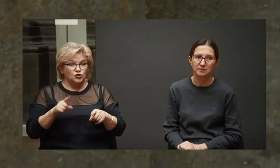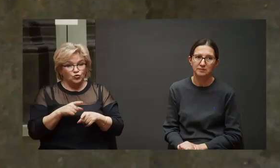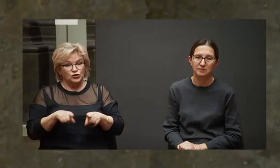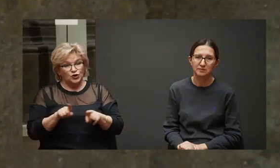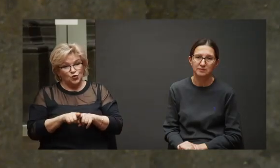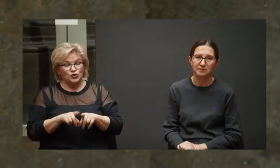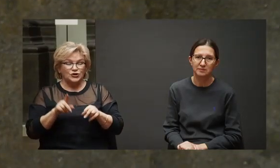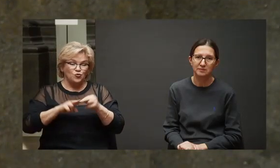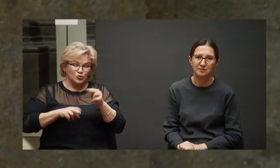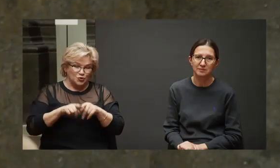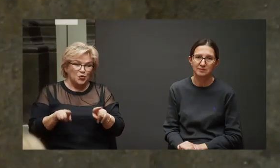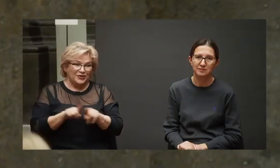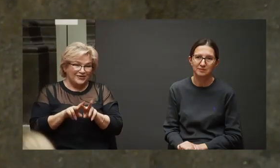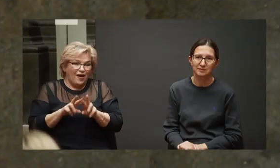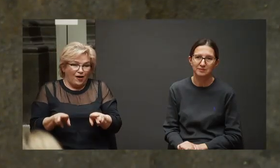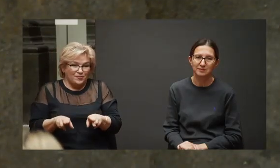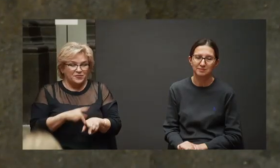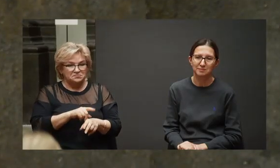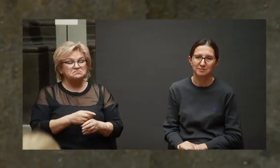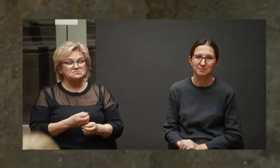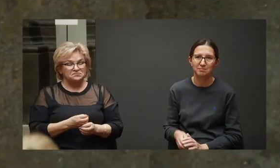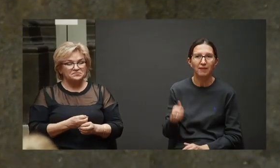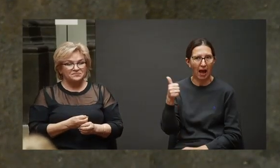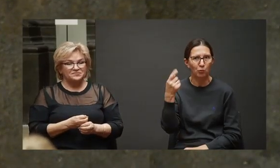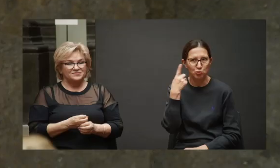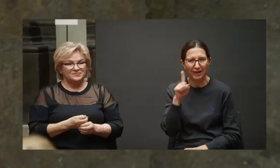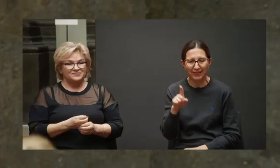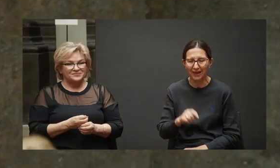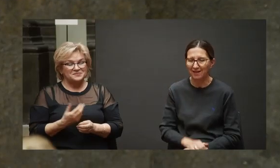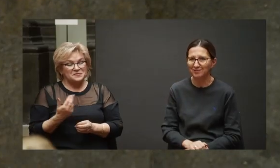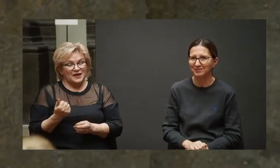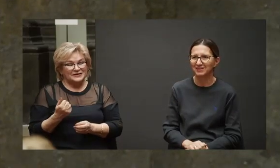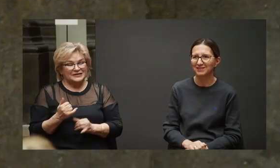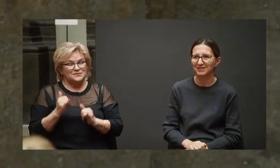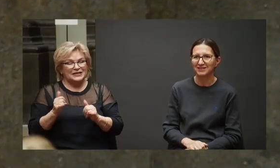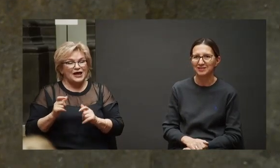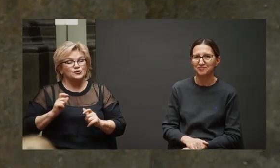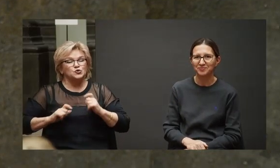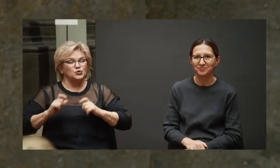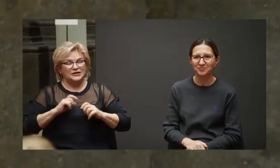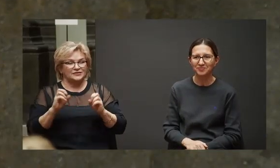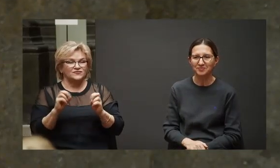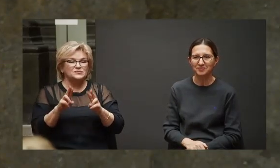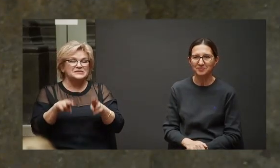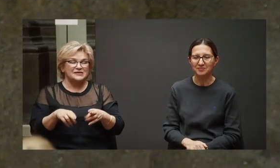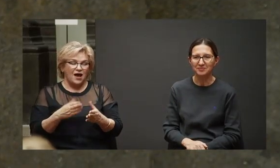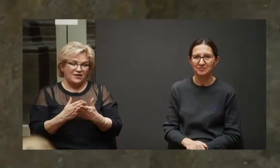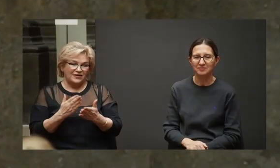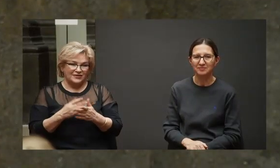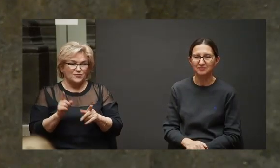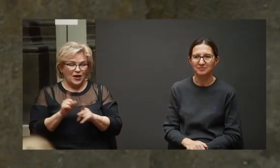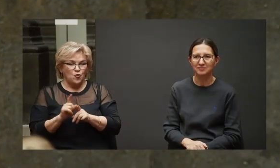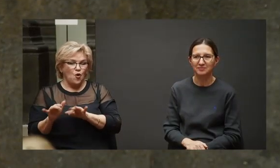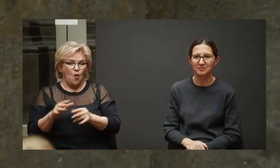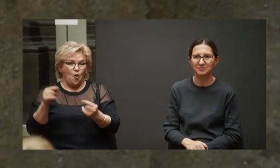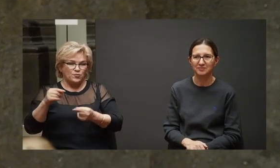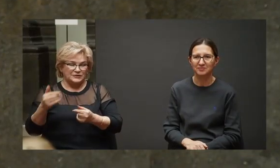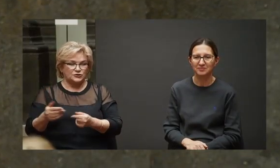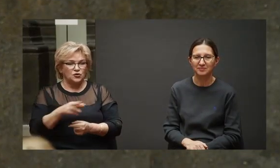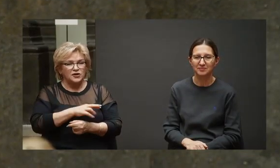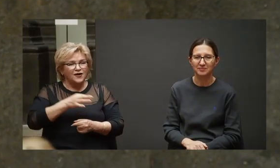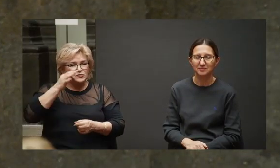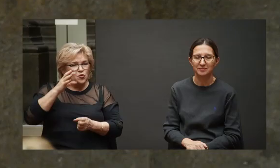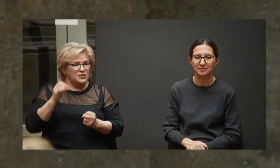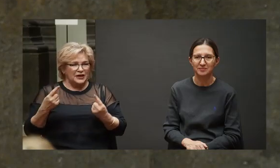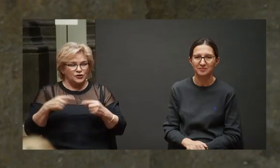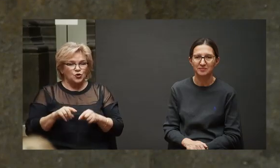такое устроить. Хорошая идея. Вот, для студентов специально опцию. Но я тут вспомнила о